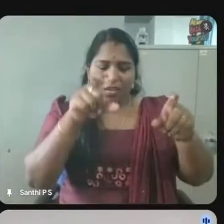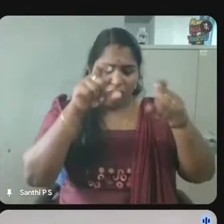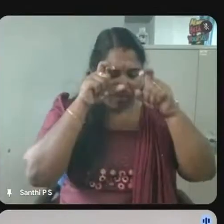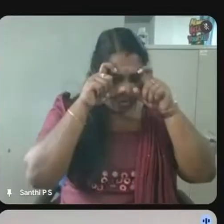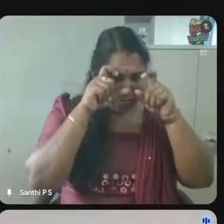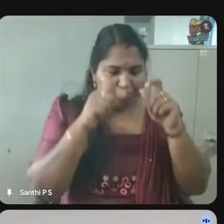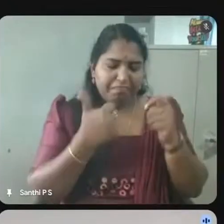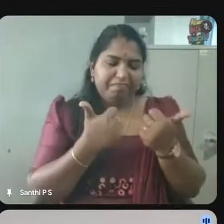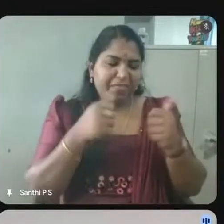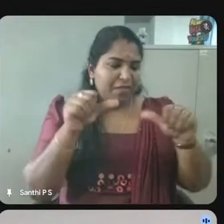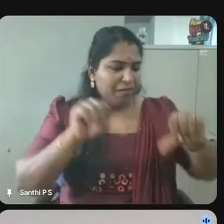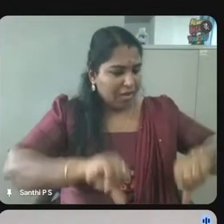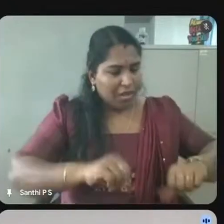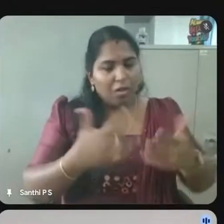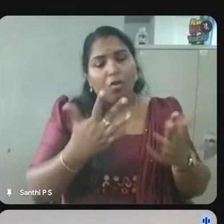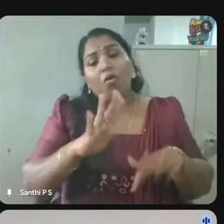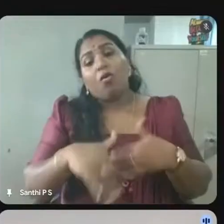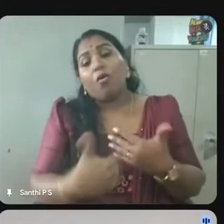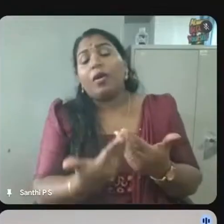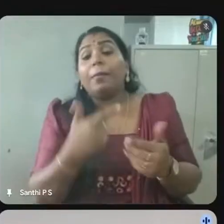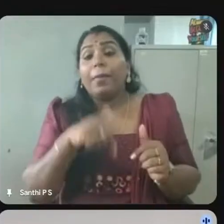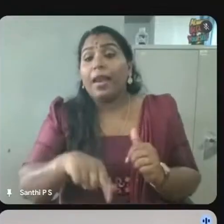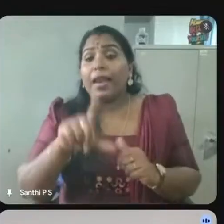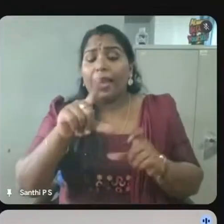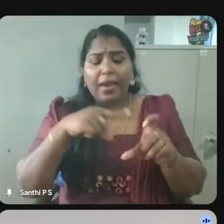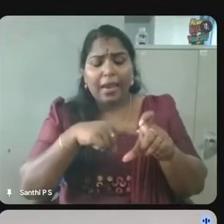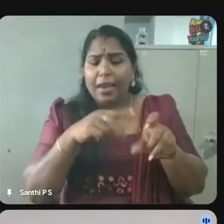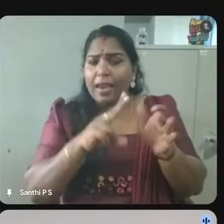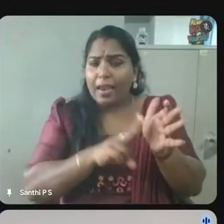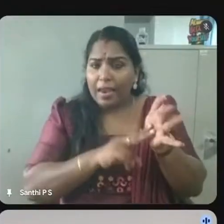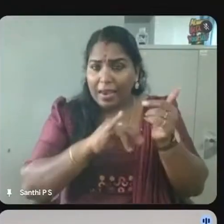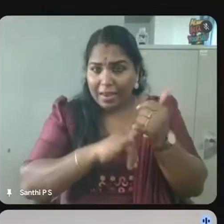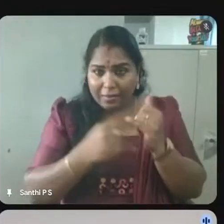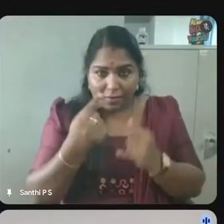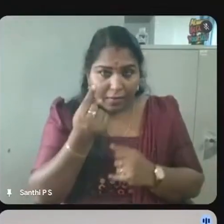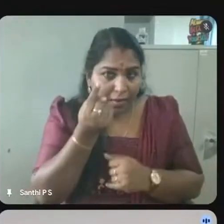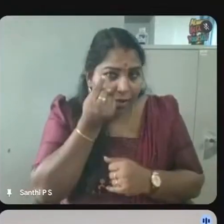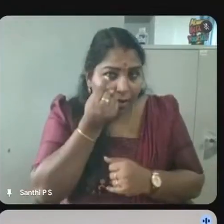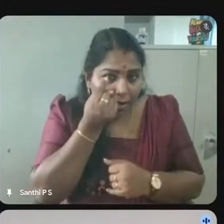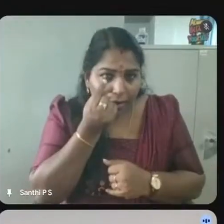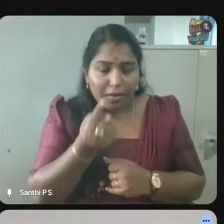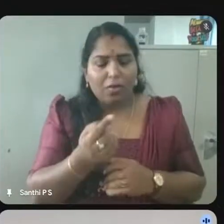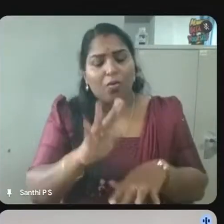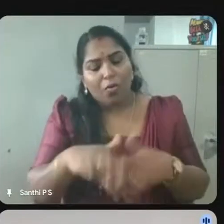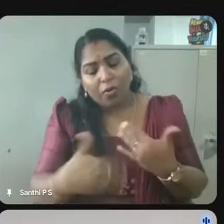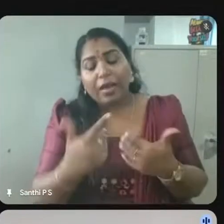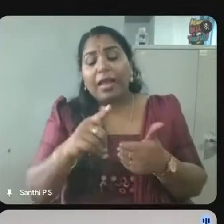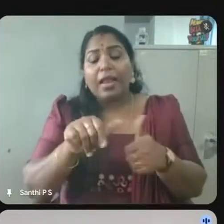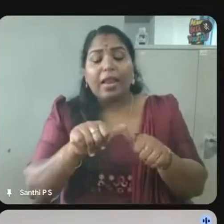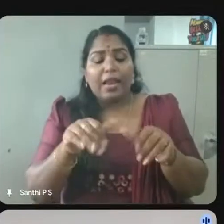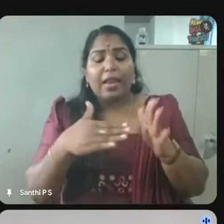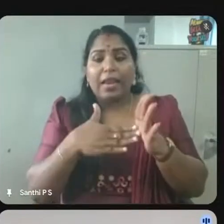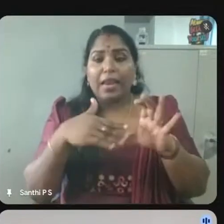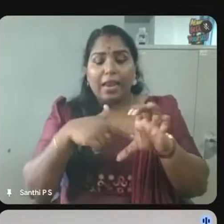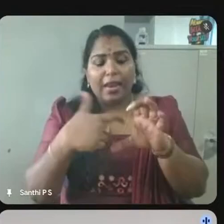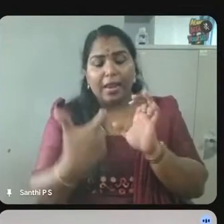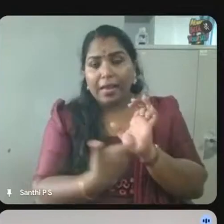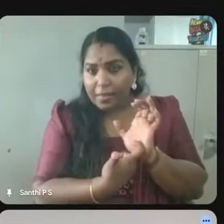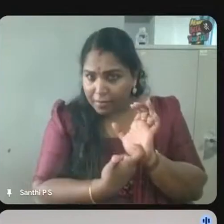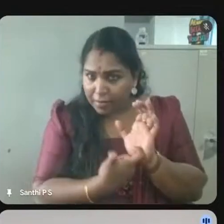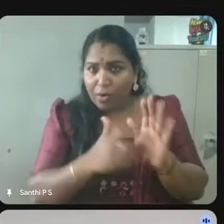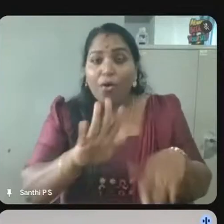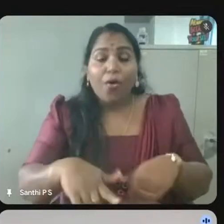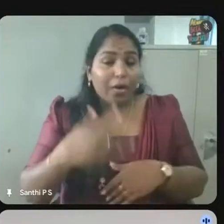വിവിധ ചികിത്സകൾ കൊണ്ട്, ഇപ്പൊ നമ്മൾ പല ലെൻസസ് കൊണ്ടാവാം, ഓപ്പറേഷൻസ് കൊണ്ടാവാം, ലേസേഴ്സ് കൊണ്ടാവാം, ഇഞ്ചക്ഷൻസ് കൊണ്ടാവാം, മരുന്നുകൾ